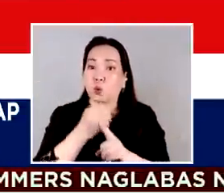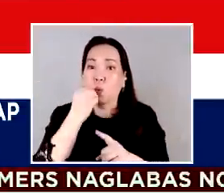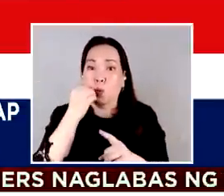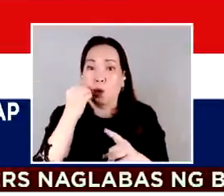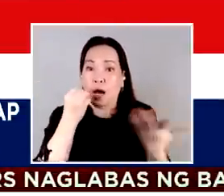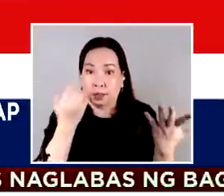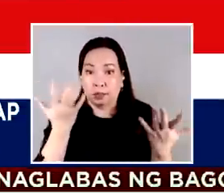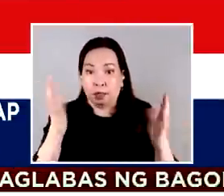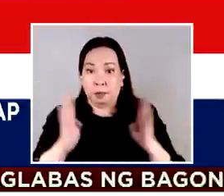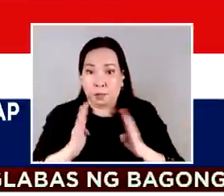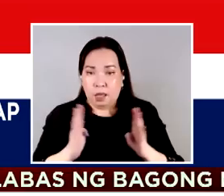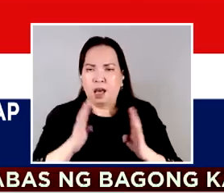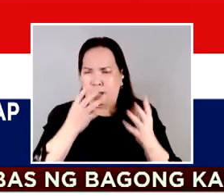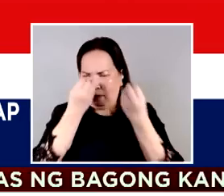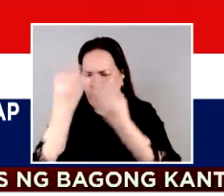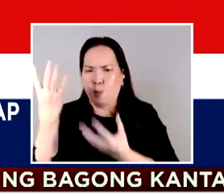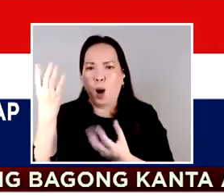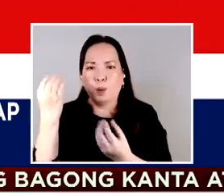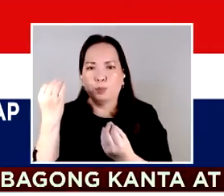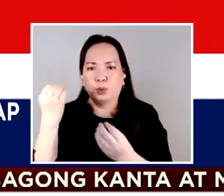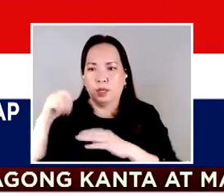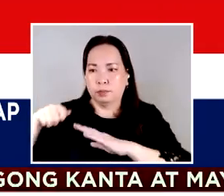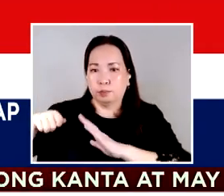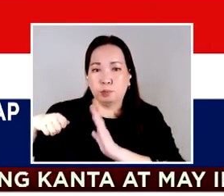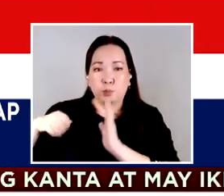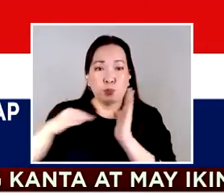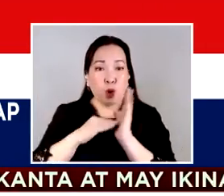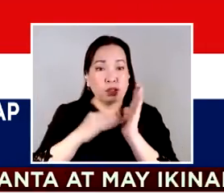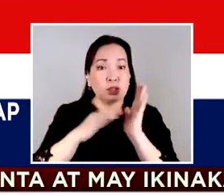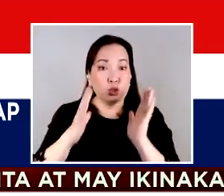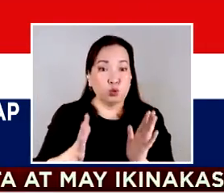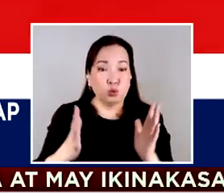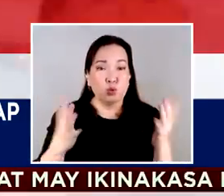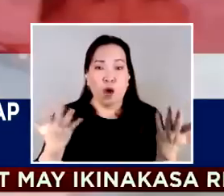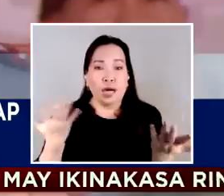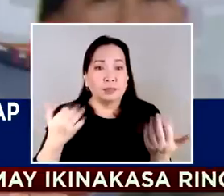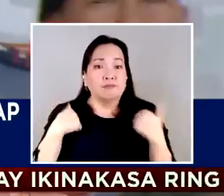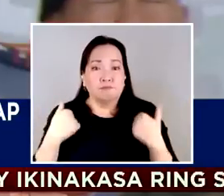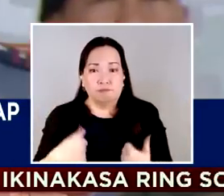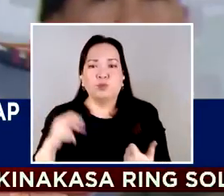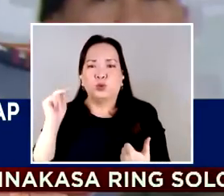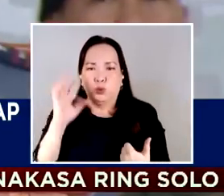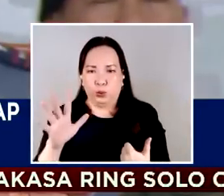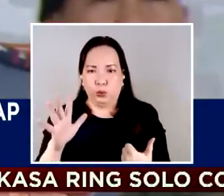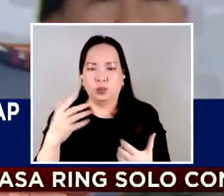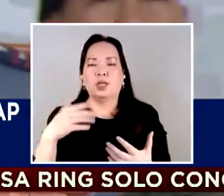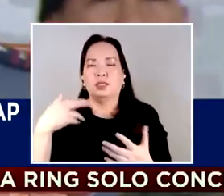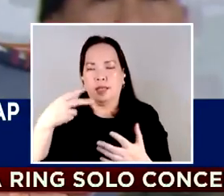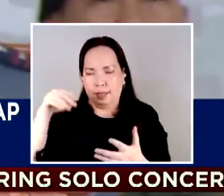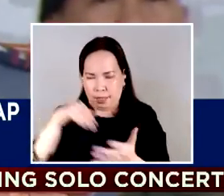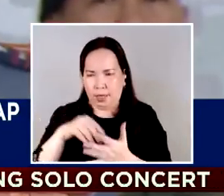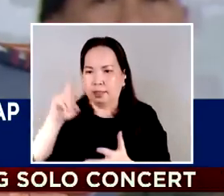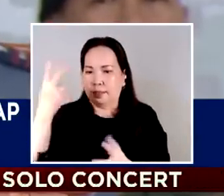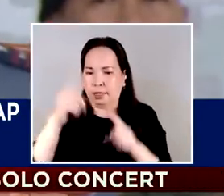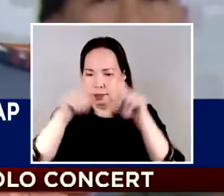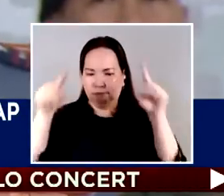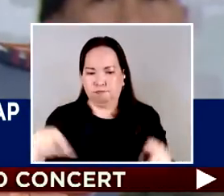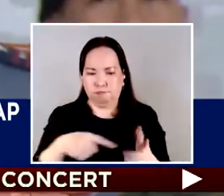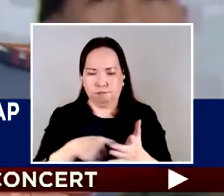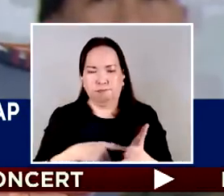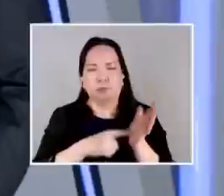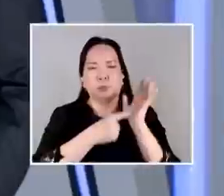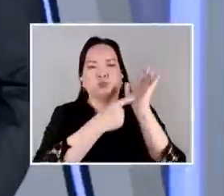ang bagong address ni Bantag bago makapag-issue ng bagong subpoena. Adrian Ayalin, ABS-CBN News.